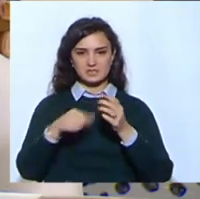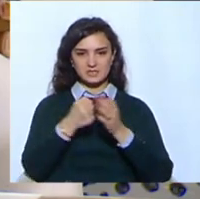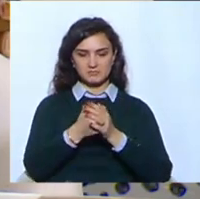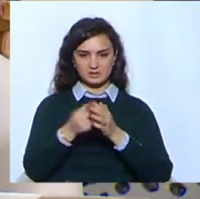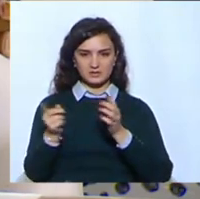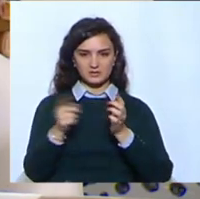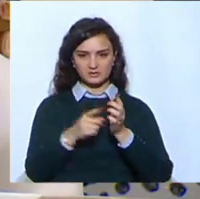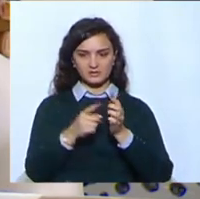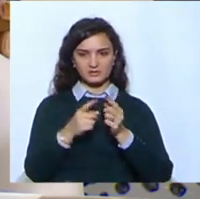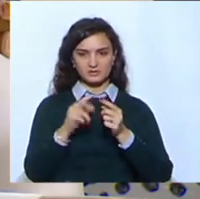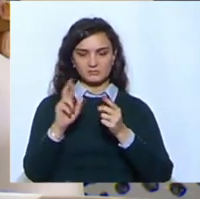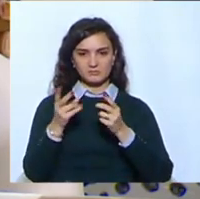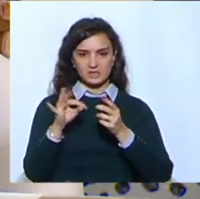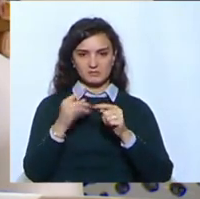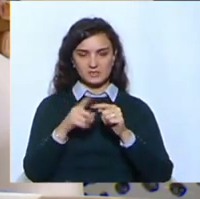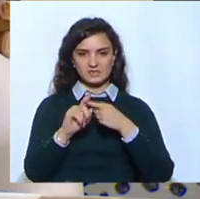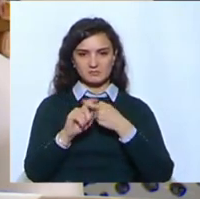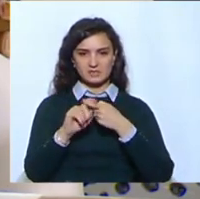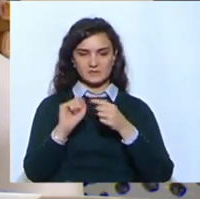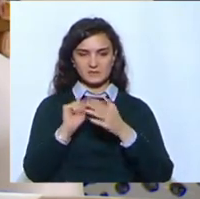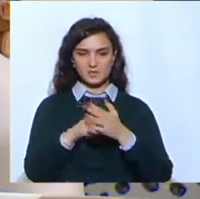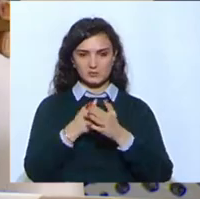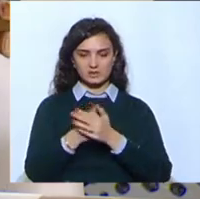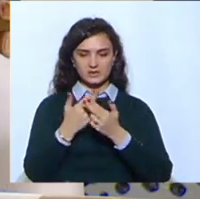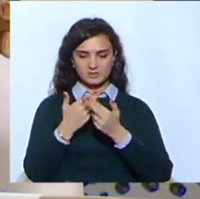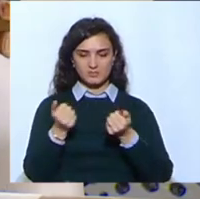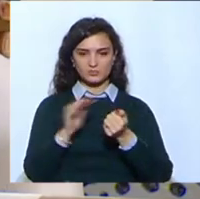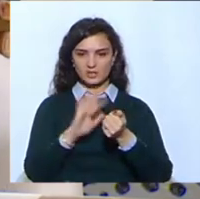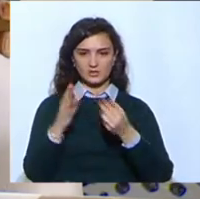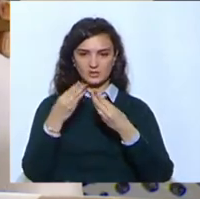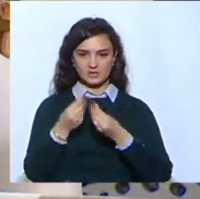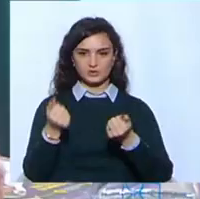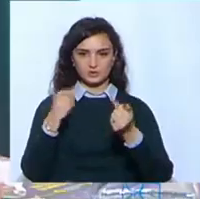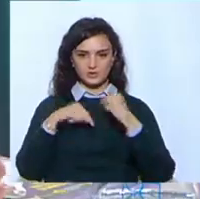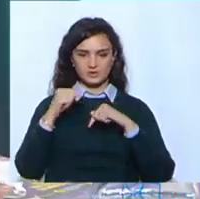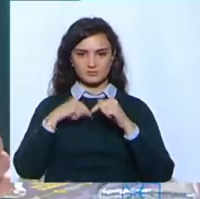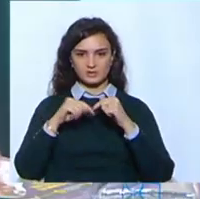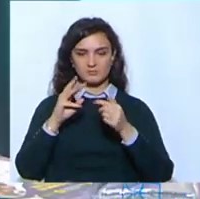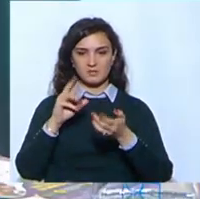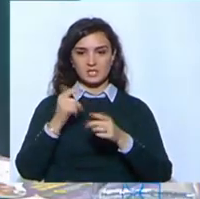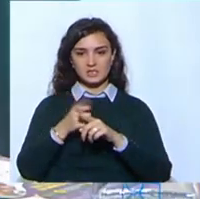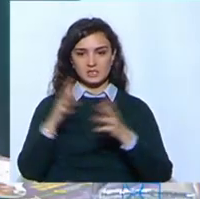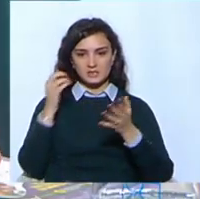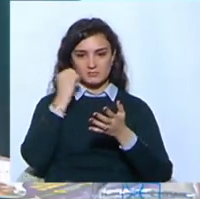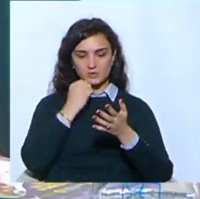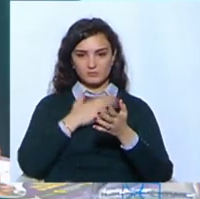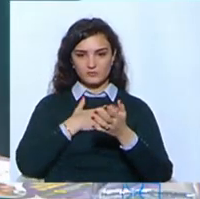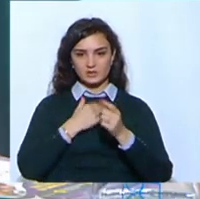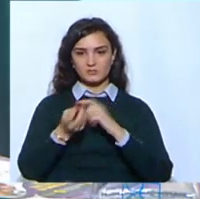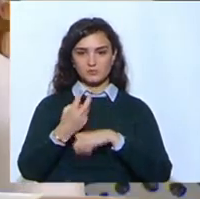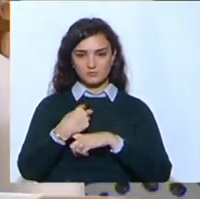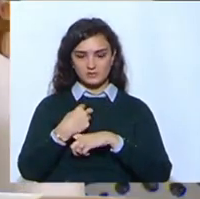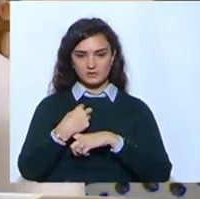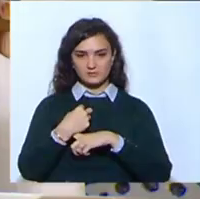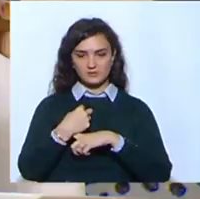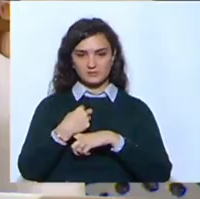ინტერვალი, ანუ ამ შემთხვევაში, თუმცა ეს ინფექცია ბოლომდე, რა თქმა უნდა, არ გადის ორგანიზმიდან. მაკა, ძალიან დიდი მადლობა ჩვენთან